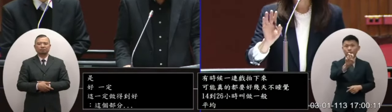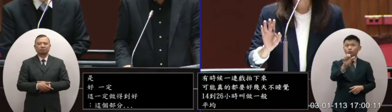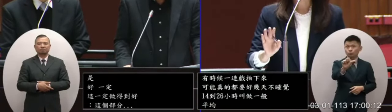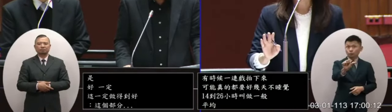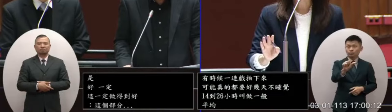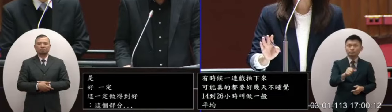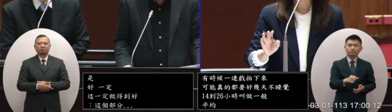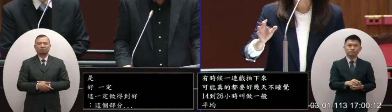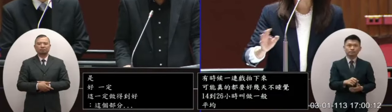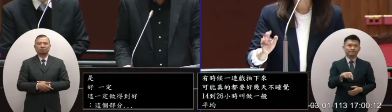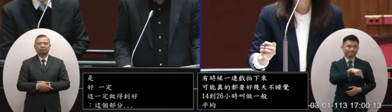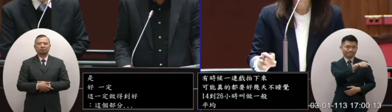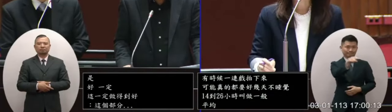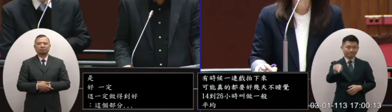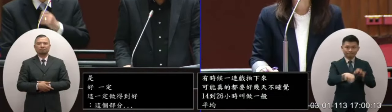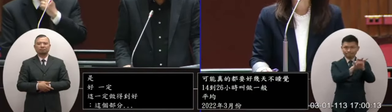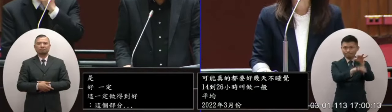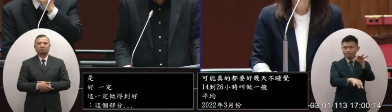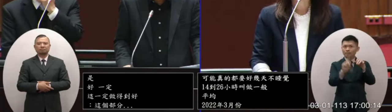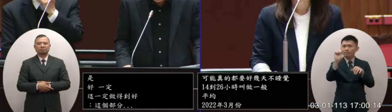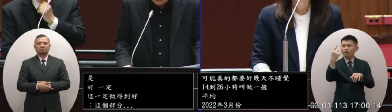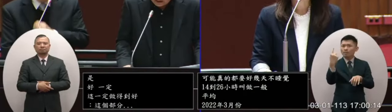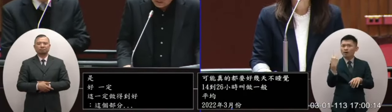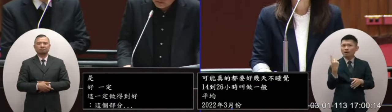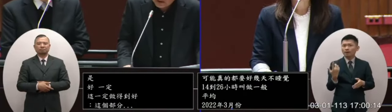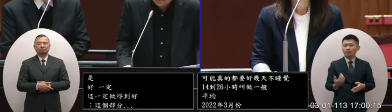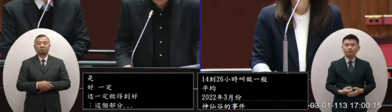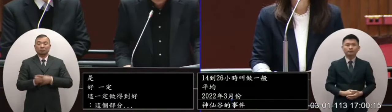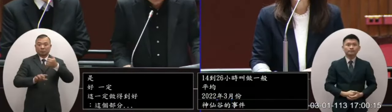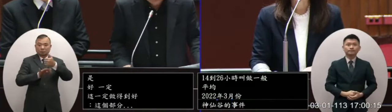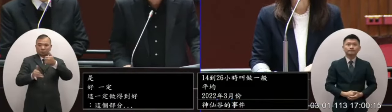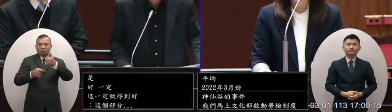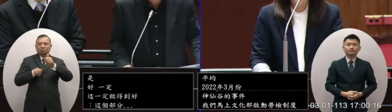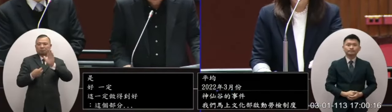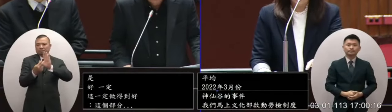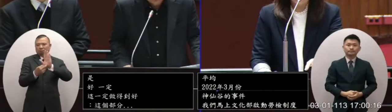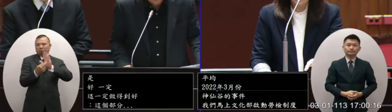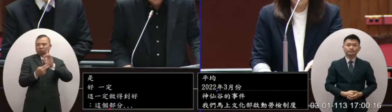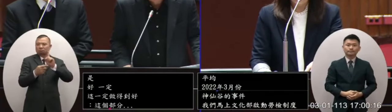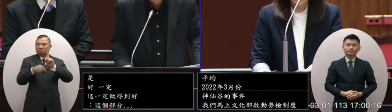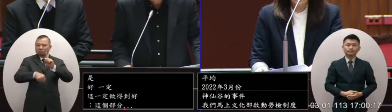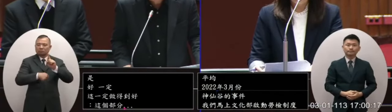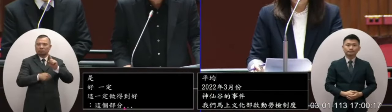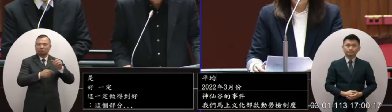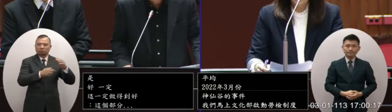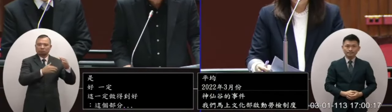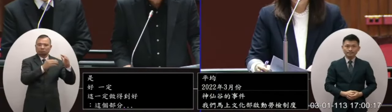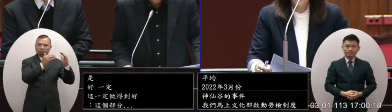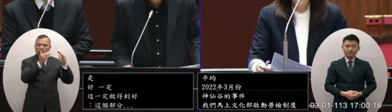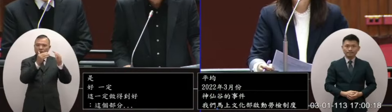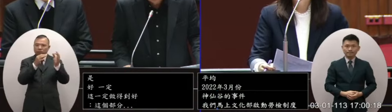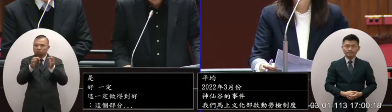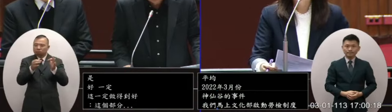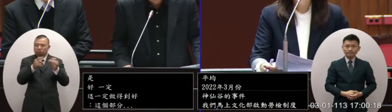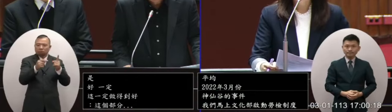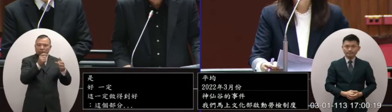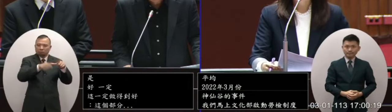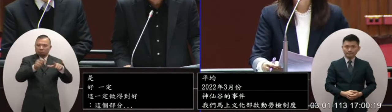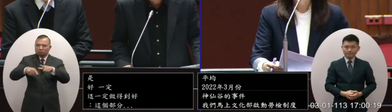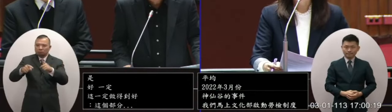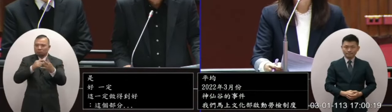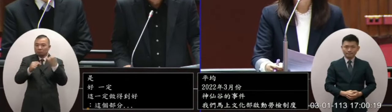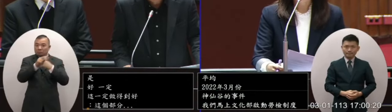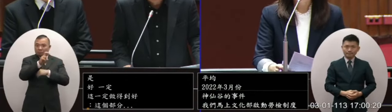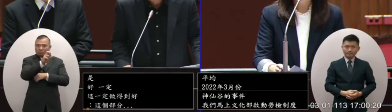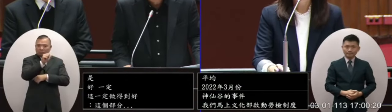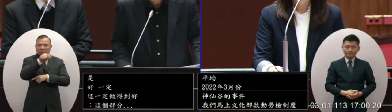那这25家的名单是怎么来的？ 跟委员报告，我想应该不止25家了。我们现在基本上已经跟各县市